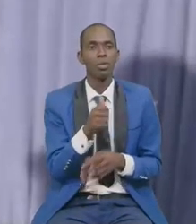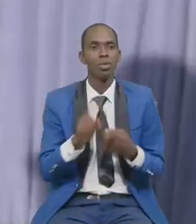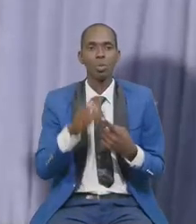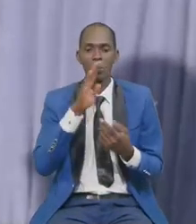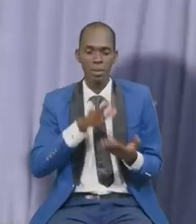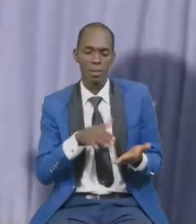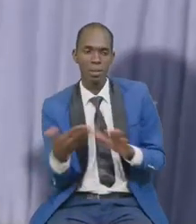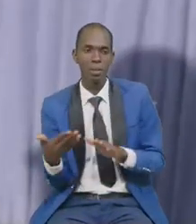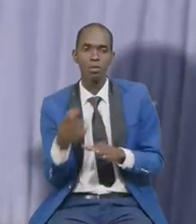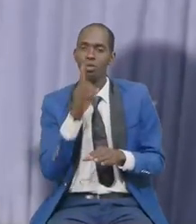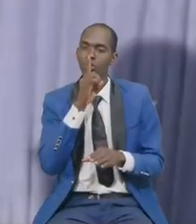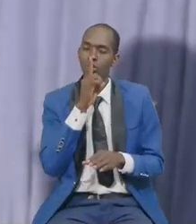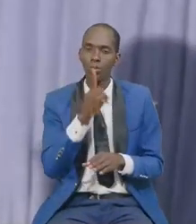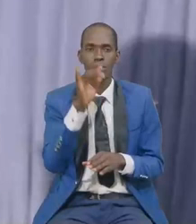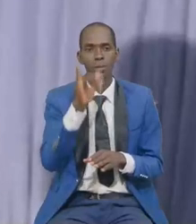au péché